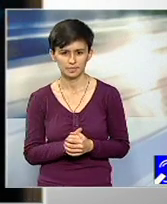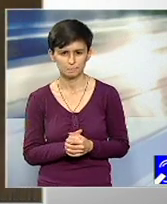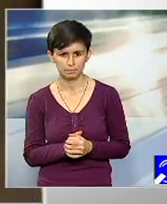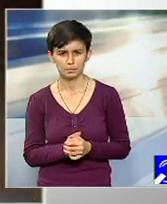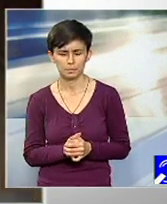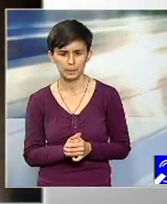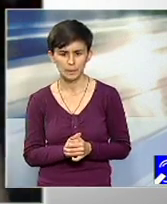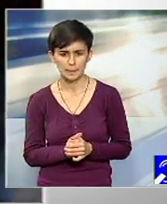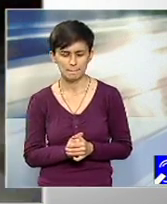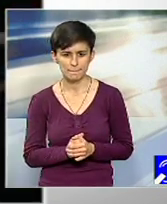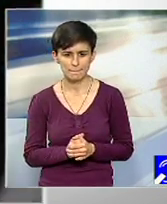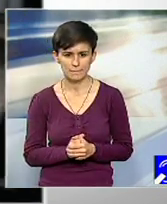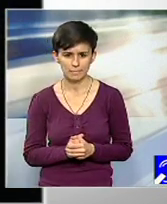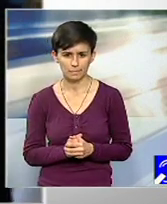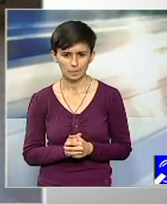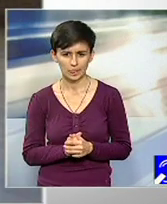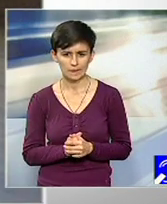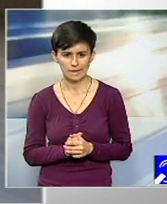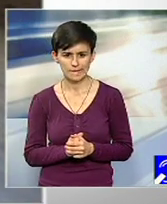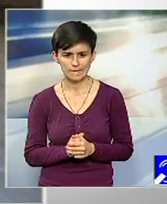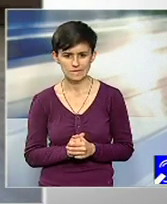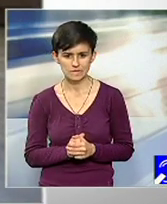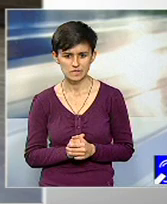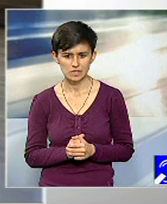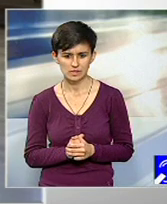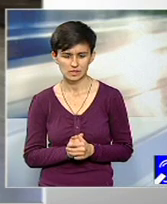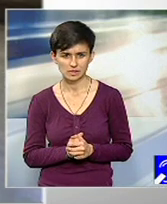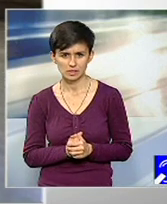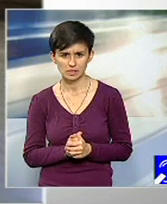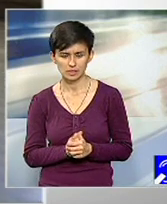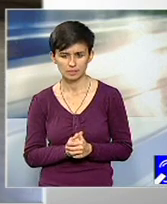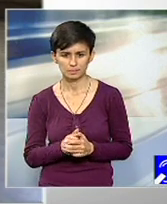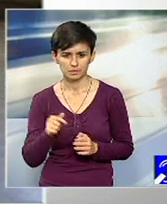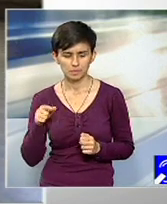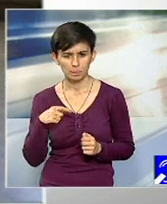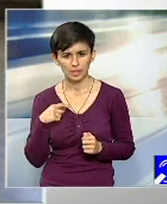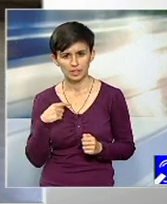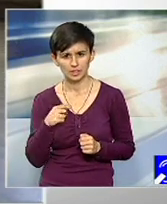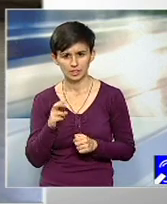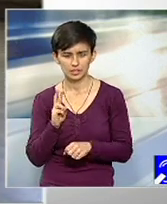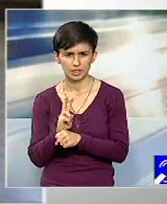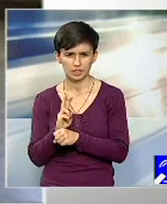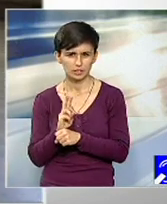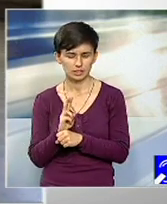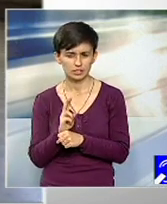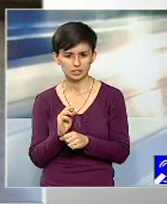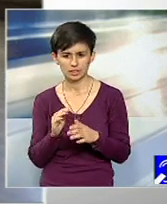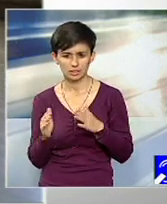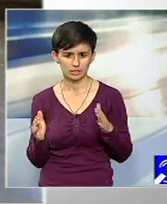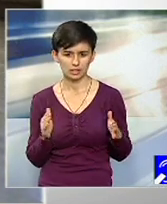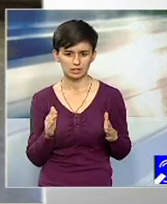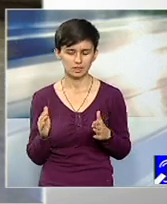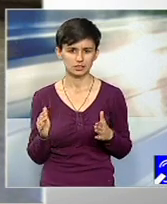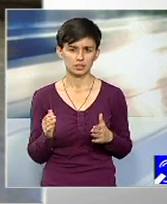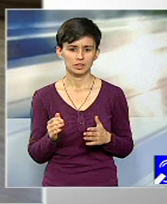fapt. Și atunci ei, fiind distrași de jucătorul din stânga, au șanse mari să,